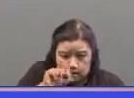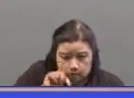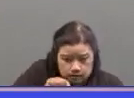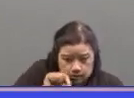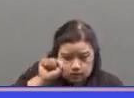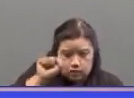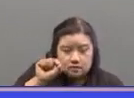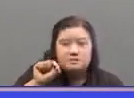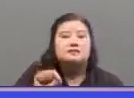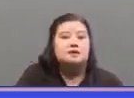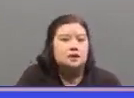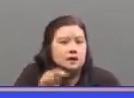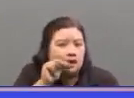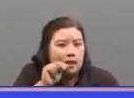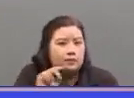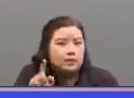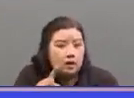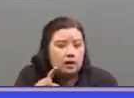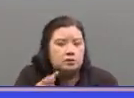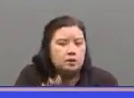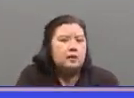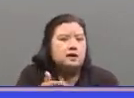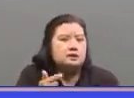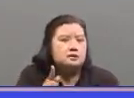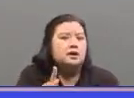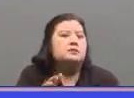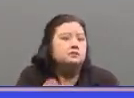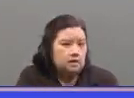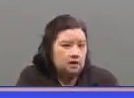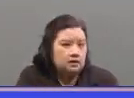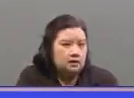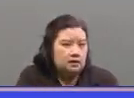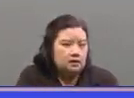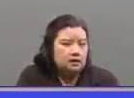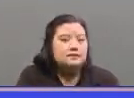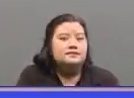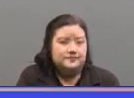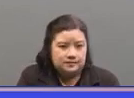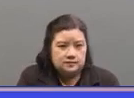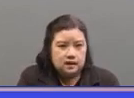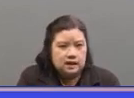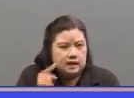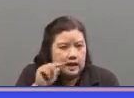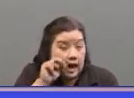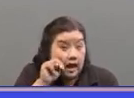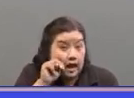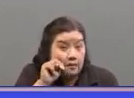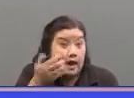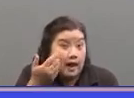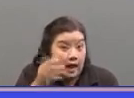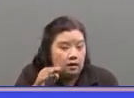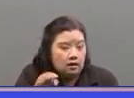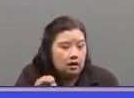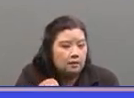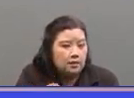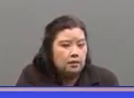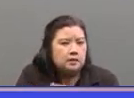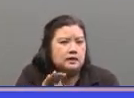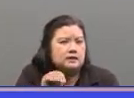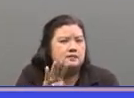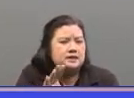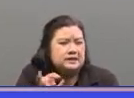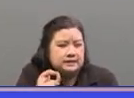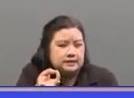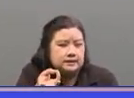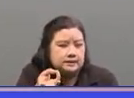ก็เลยต้องมีการขนย้ายเครื่องมือเครื่องจักรค่ะขึ้นมาไว้บนที่สูงนะคะเพื่อป้องกันความเสียหายจากน้ำท่วมค่ะขณะที่การก่